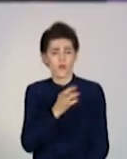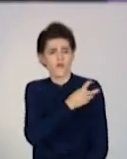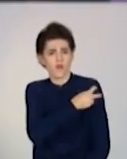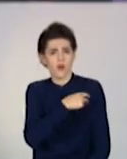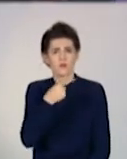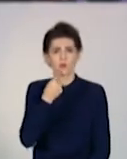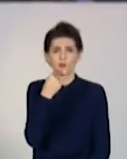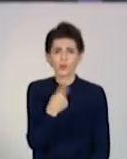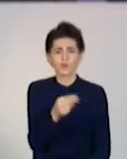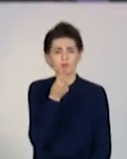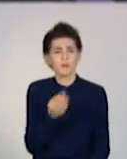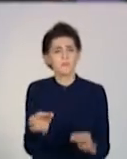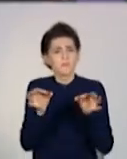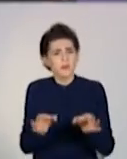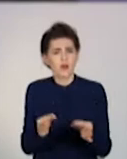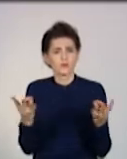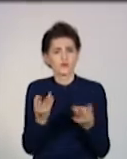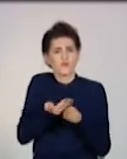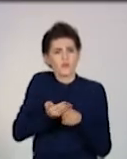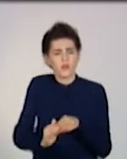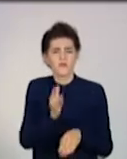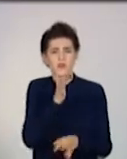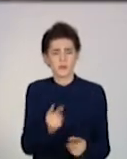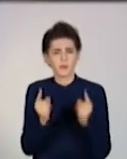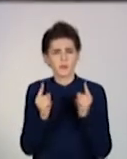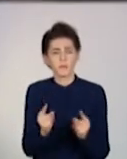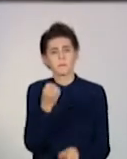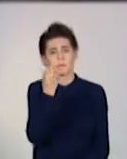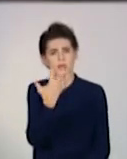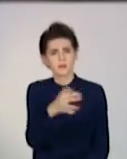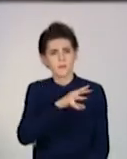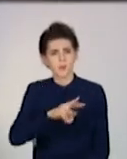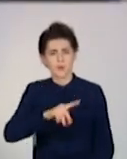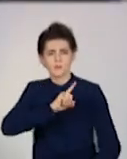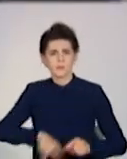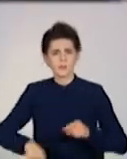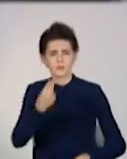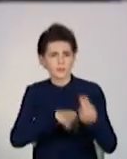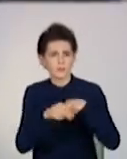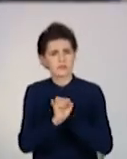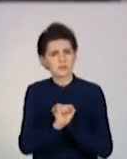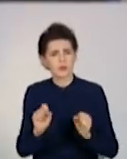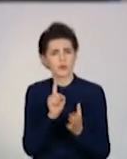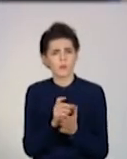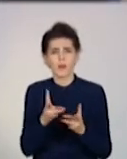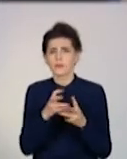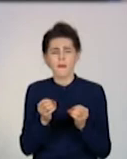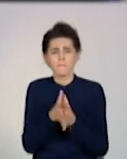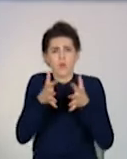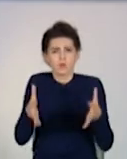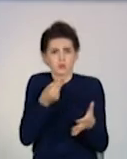не на ходу. На прийом їжі варто витрачати щонайменше 15 хвилин. І порції повинні бути